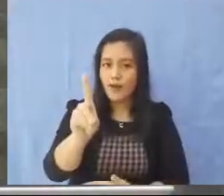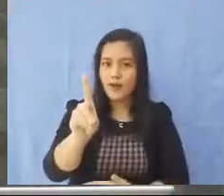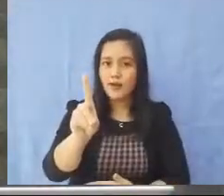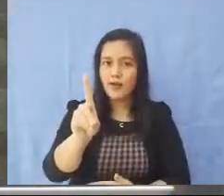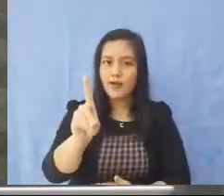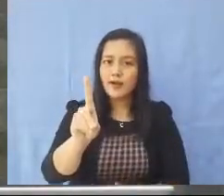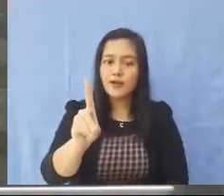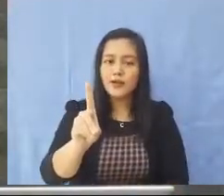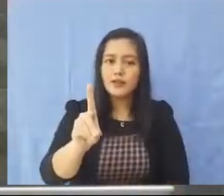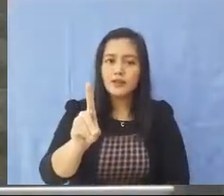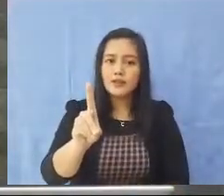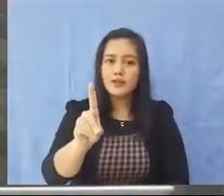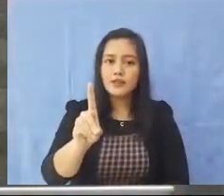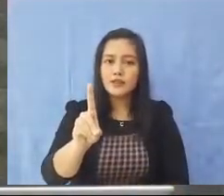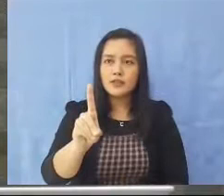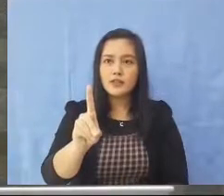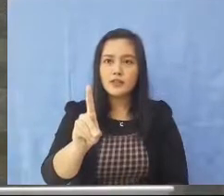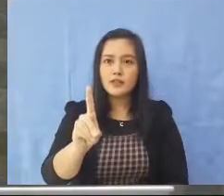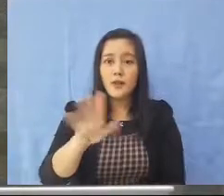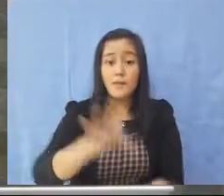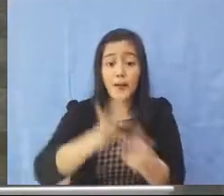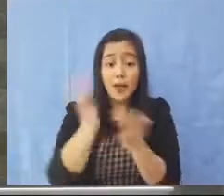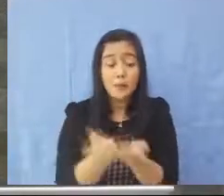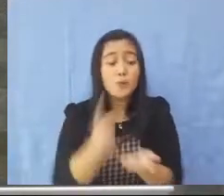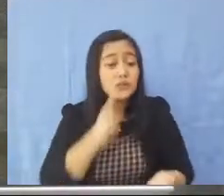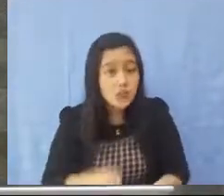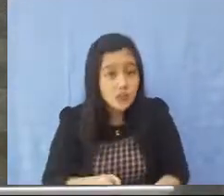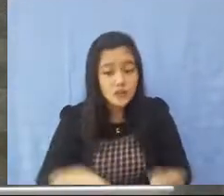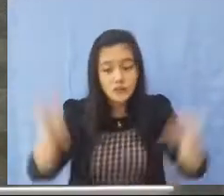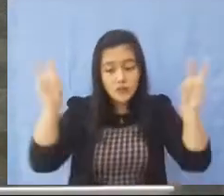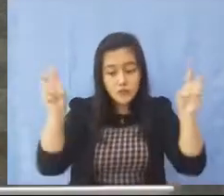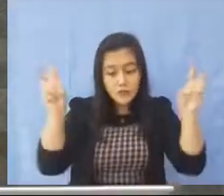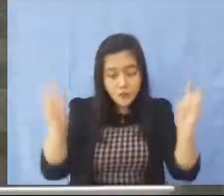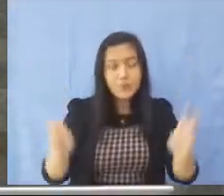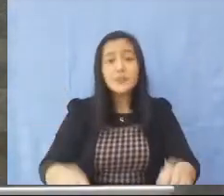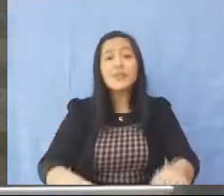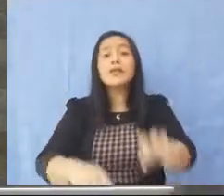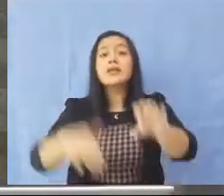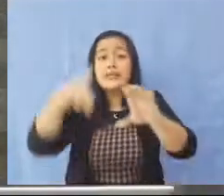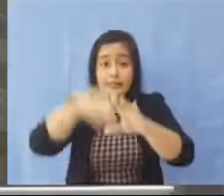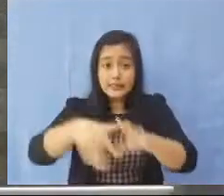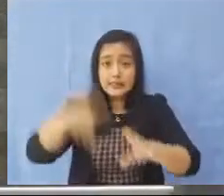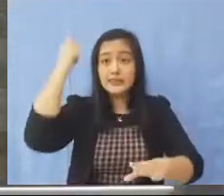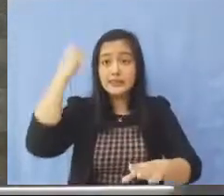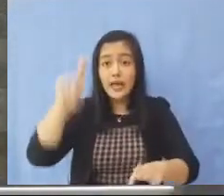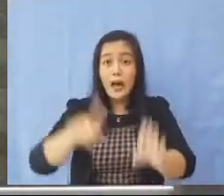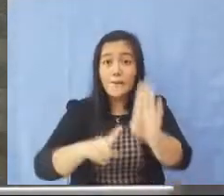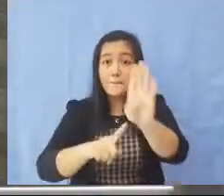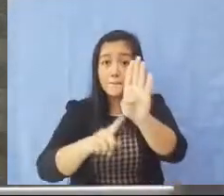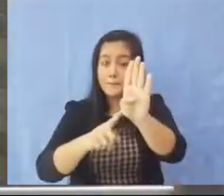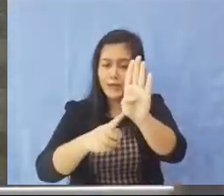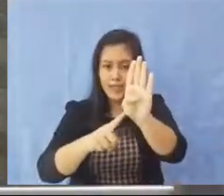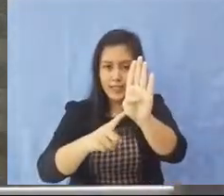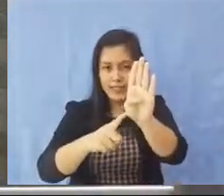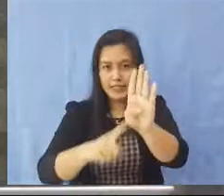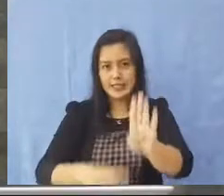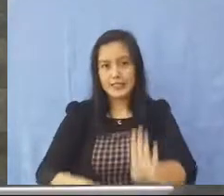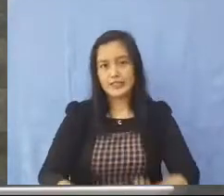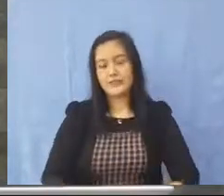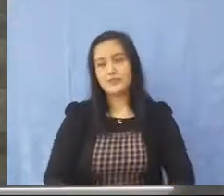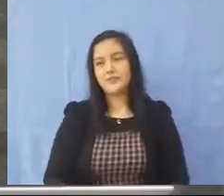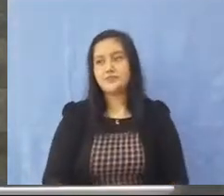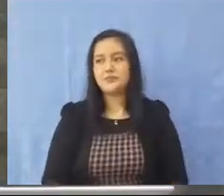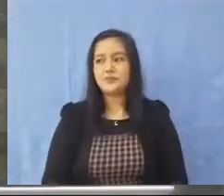key word. And according to the Bible scholars, most of the Bible scholars agree that the book of